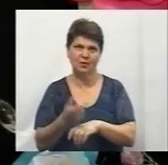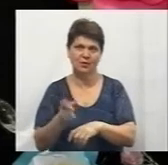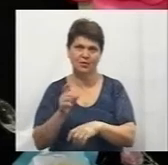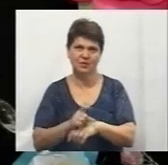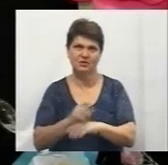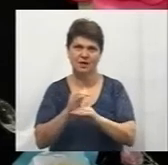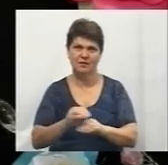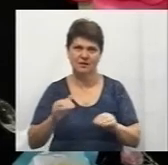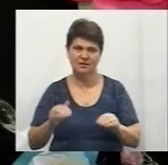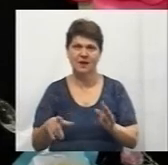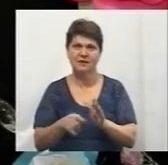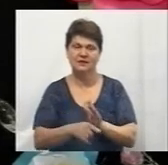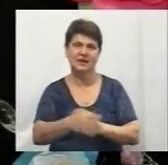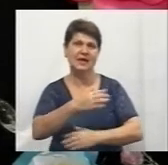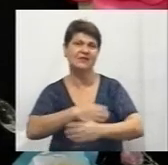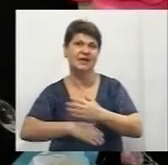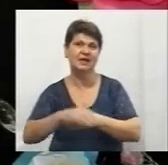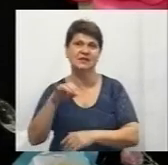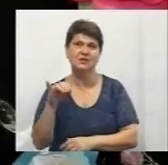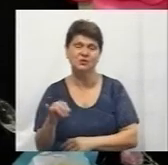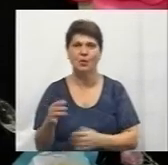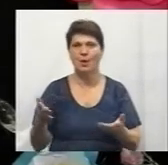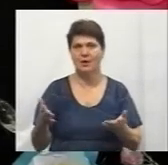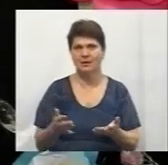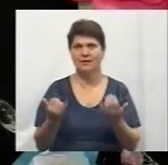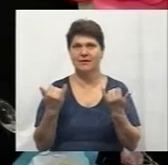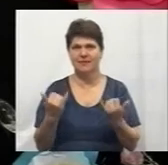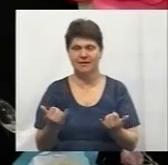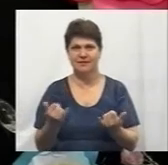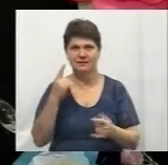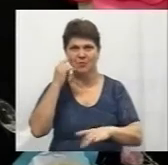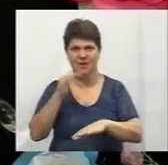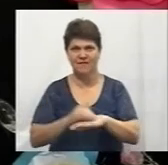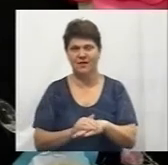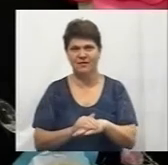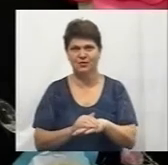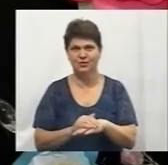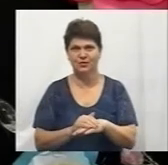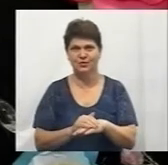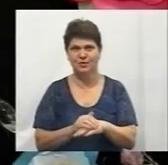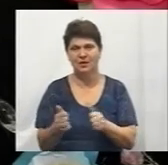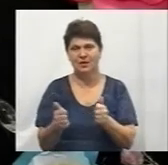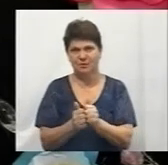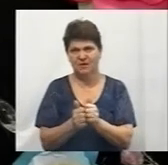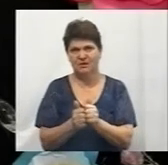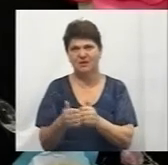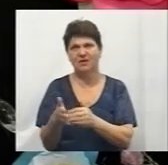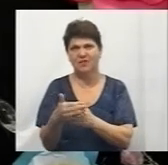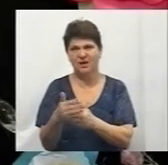дітей якраз з інвалідністю, які наразі по факту сидять під дверима класу, так,